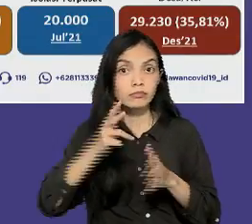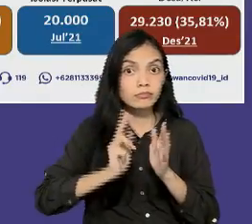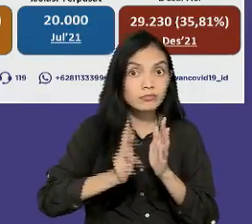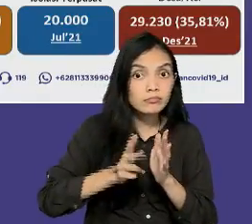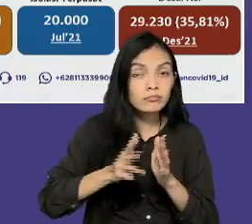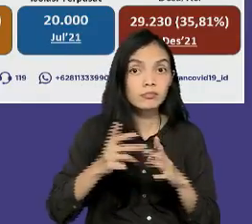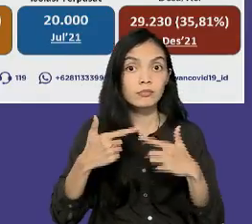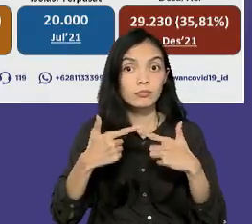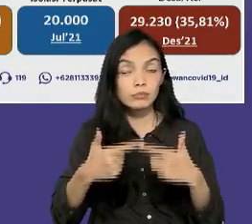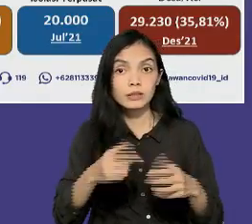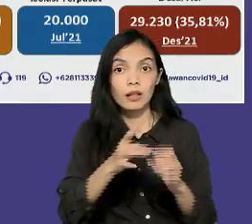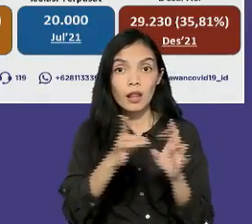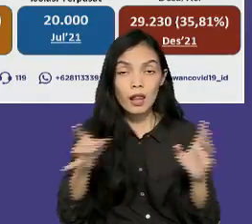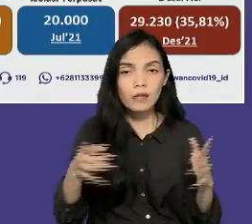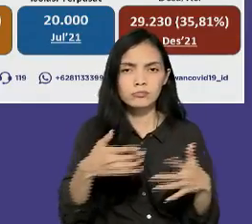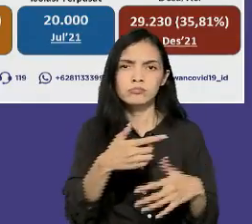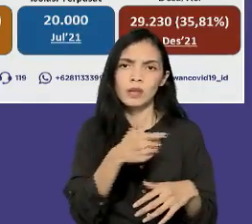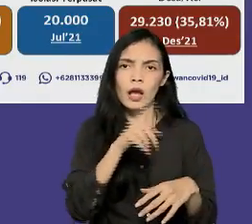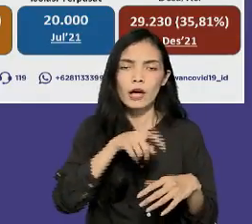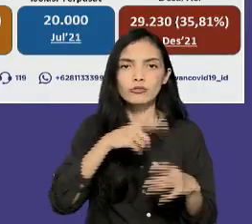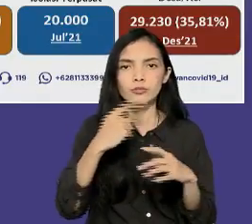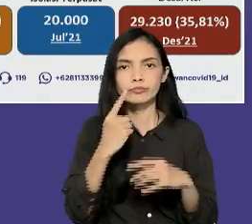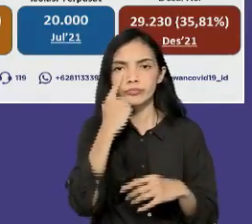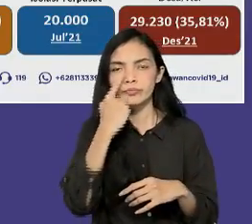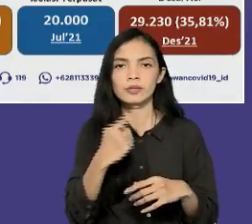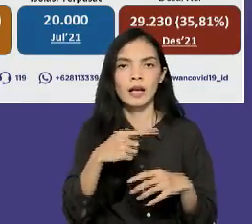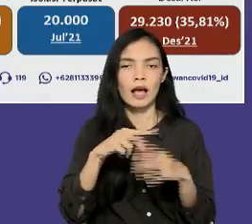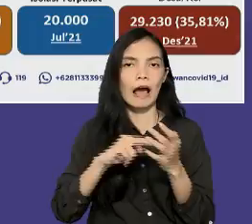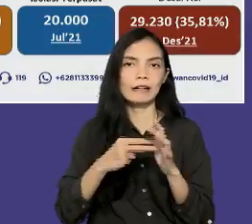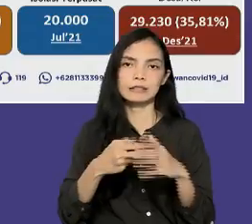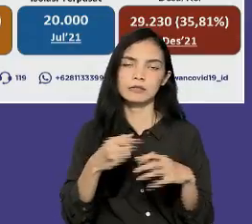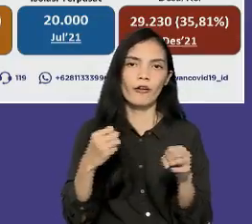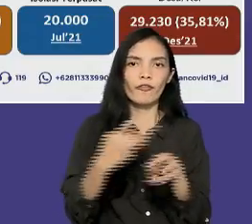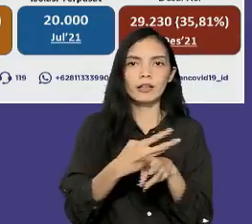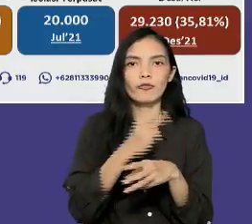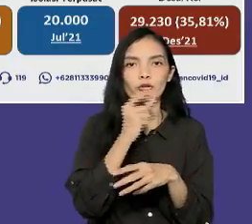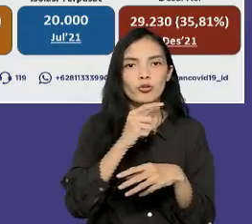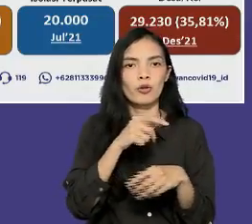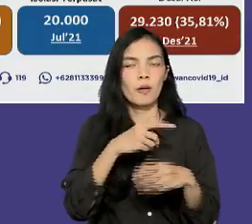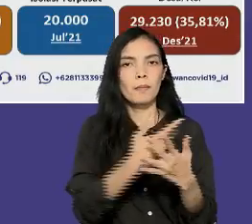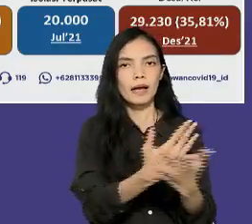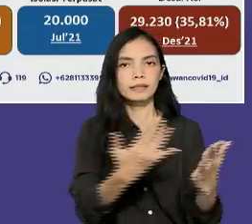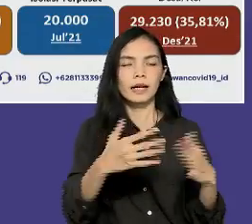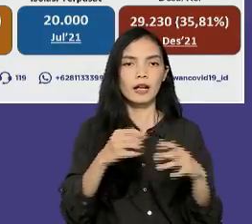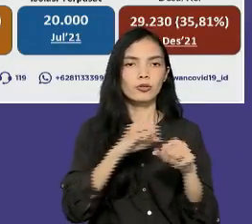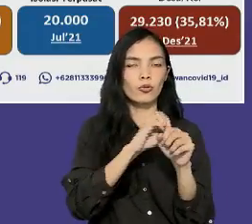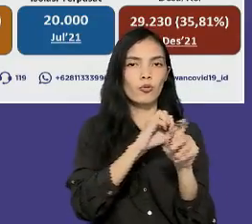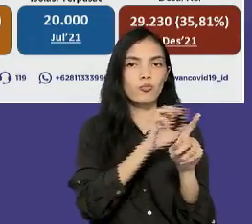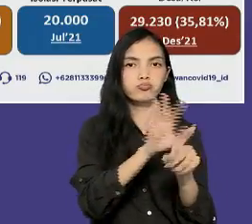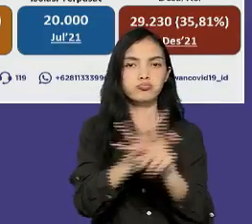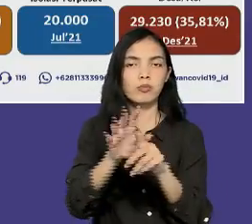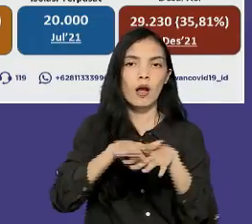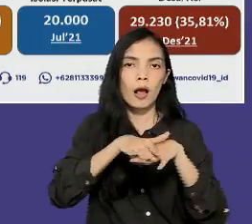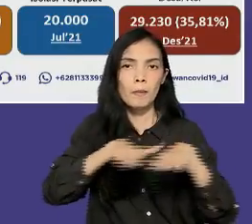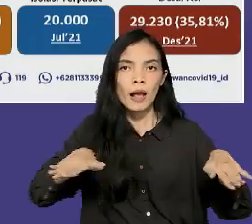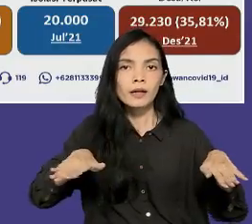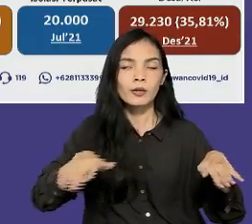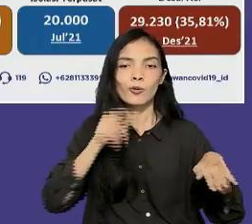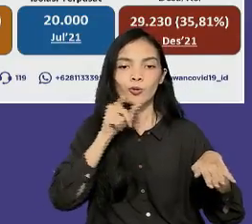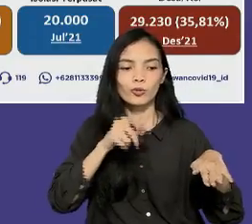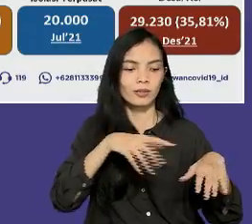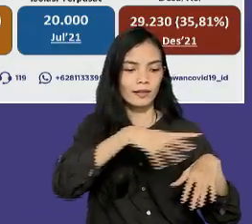efektif mendukung aktivitas masyarakat yang produktif, aman COVID, dengan menghindarkan penularan antar